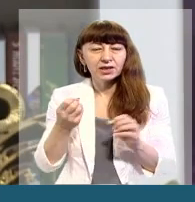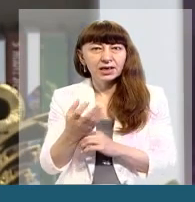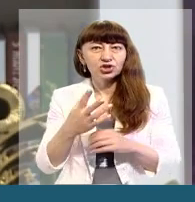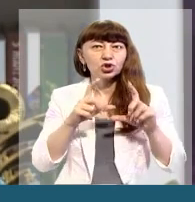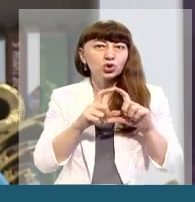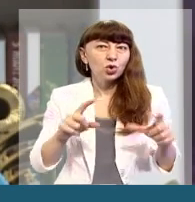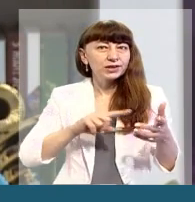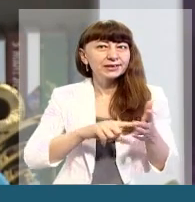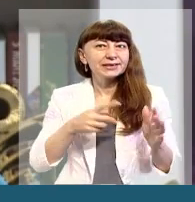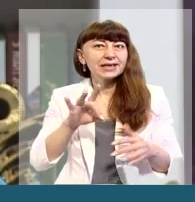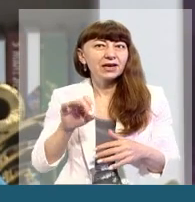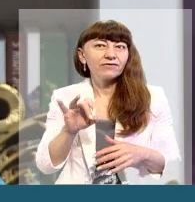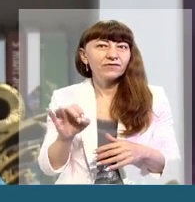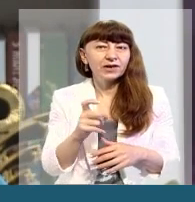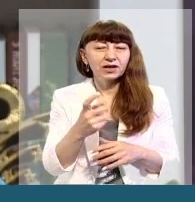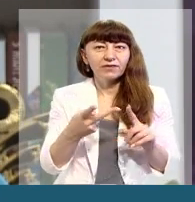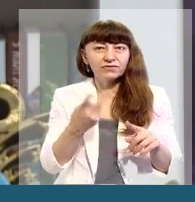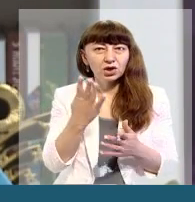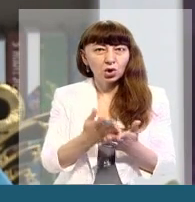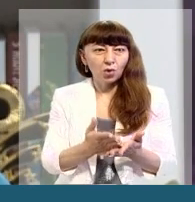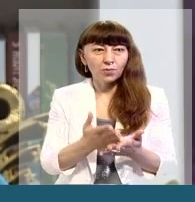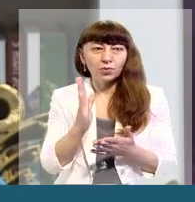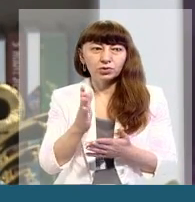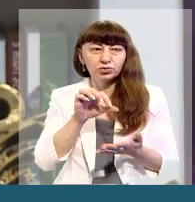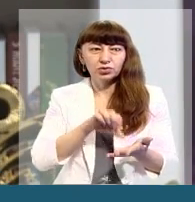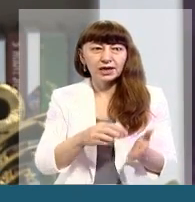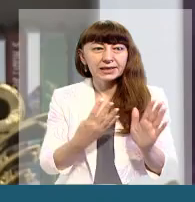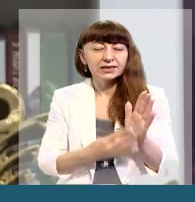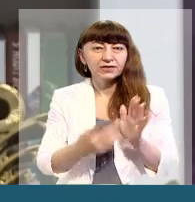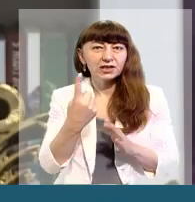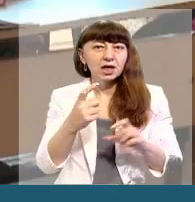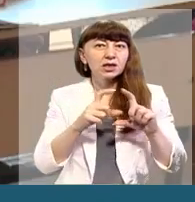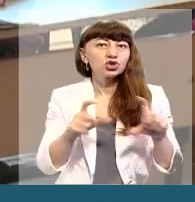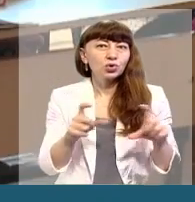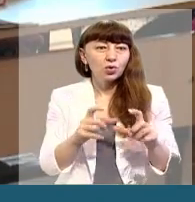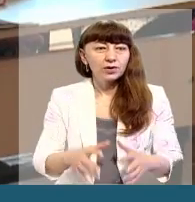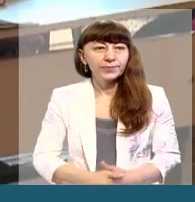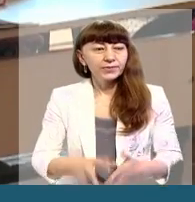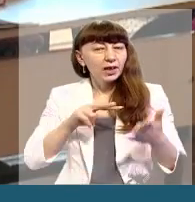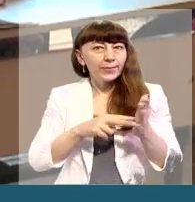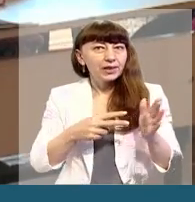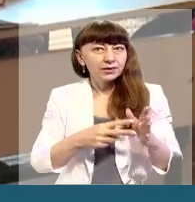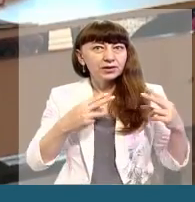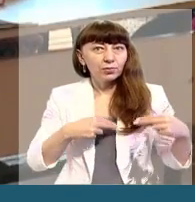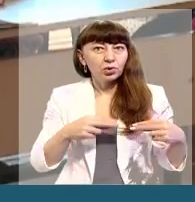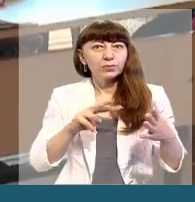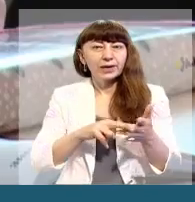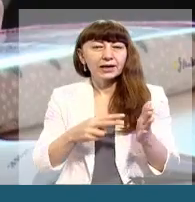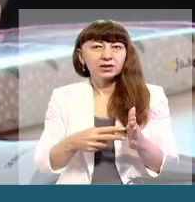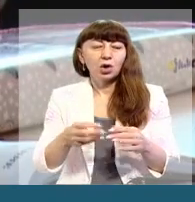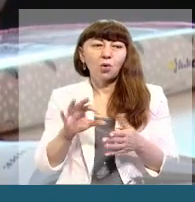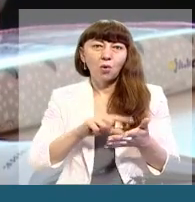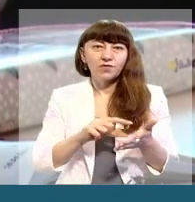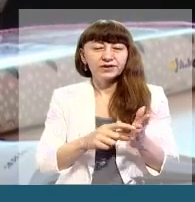школ целевых, и во втором потоке будет задействована 91 школа. План работы проектного офиса направлен на